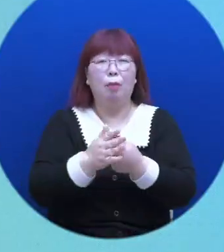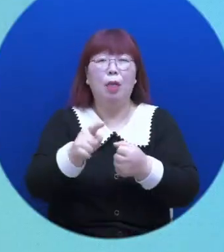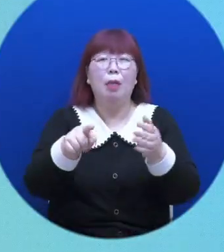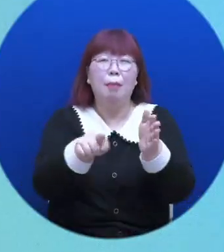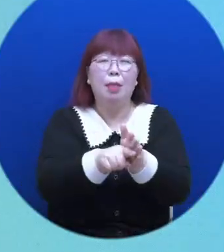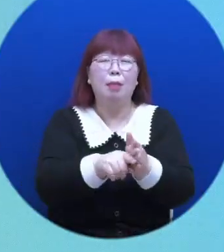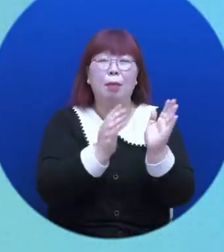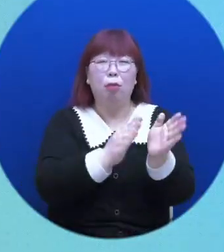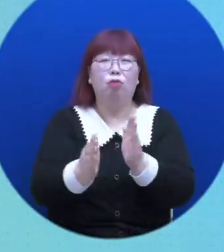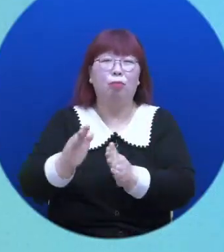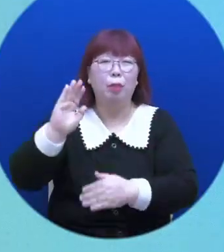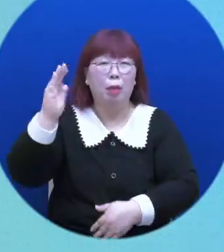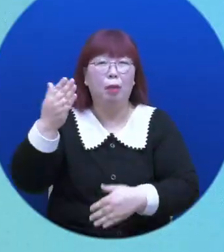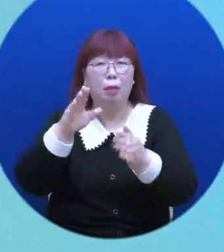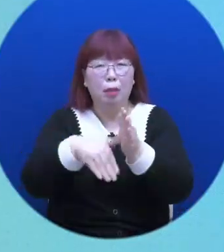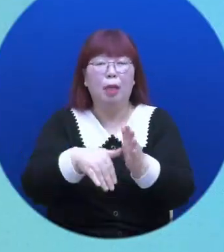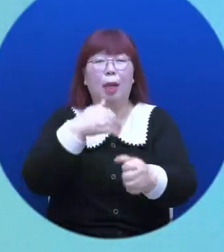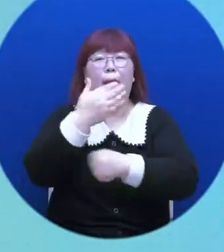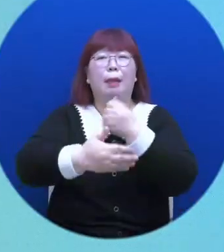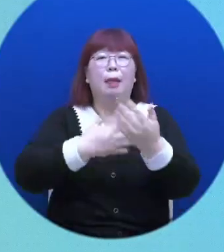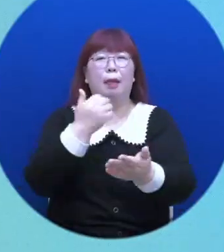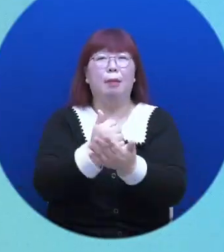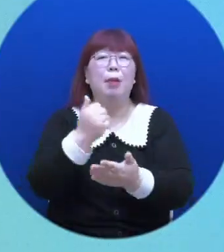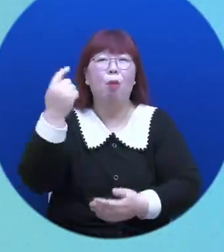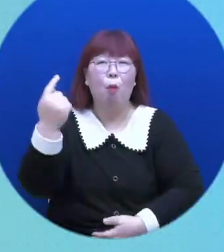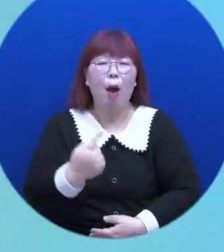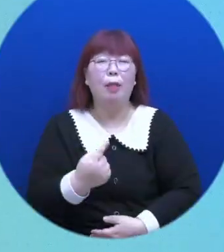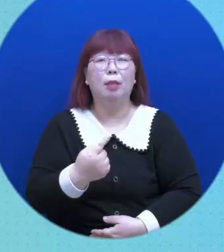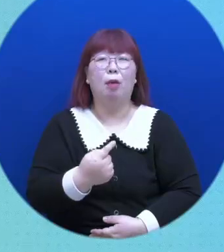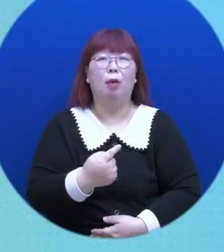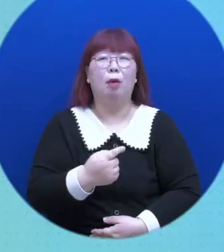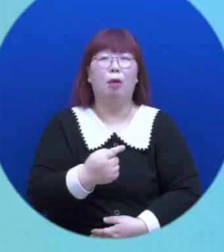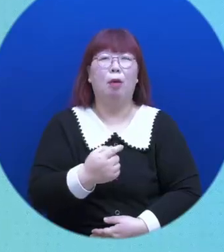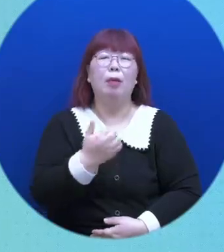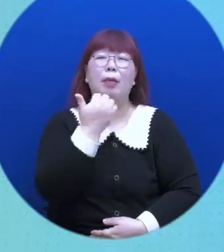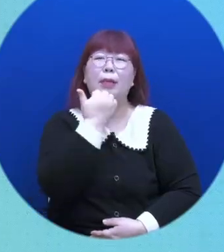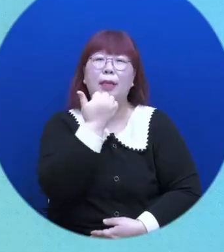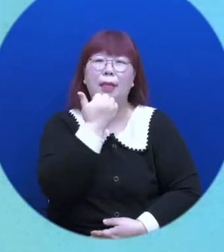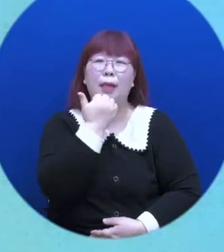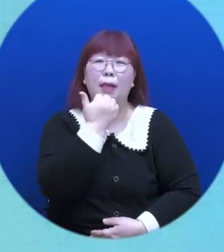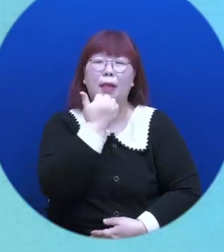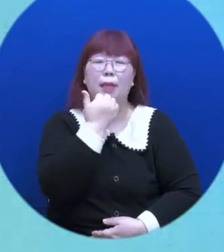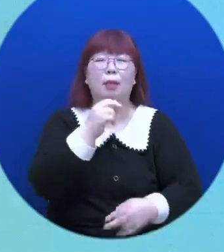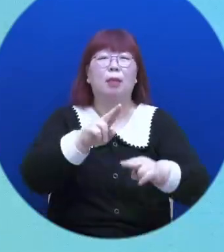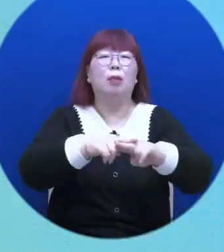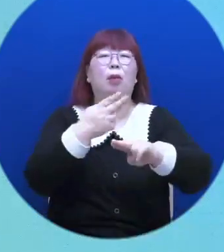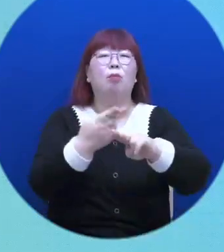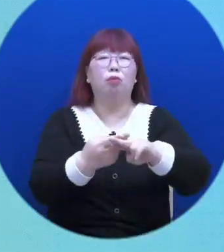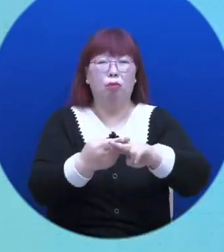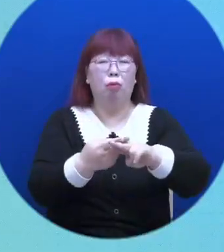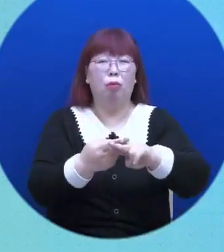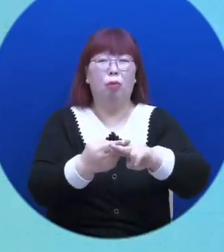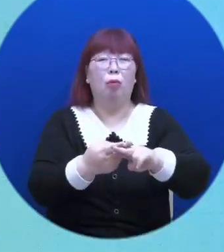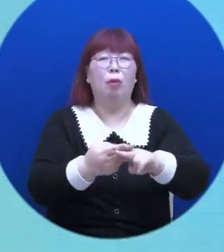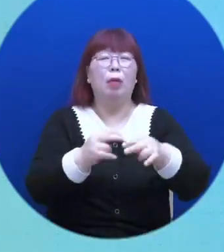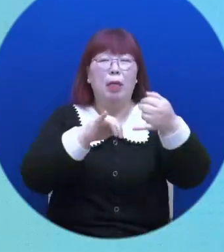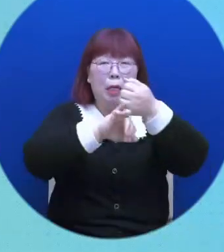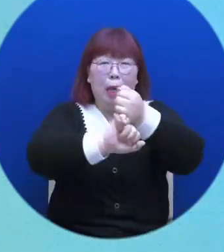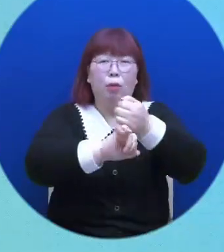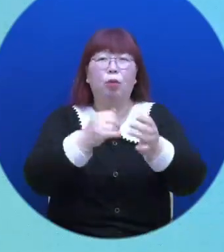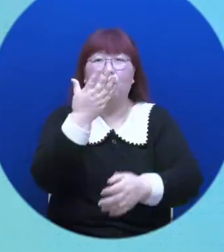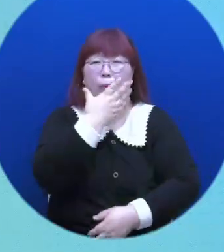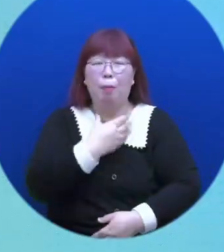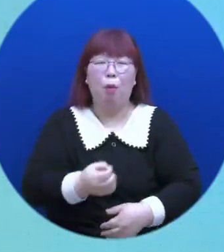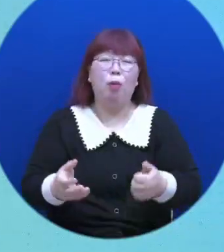있는 그때 하나님이 와서 이삭을 선물로 약속된 복을